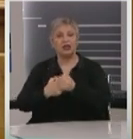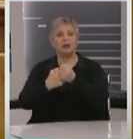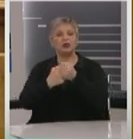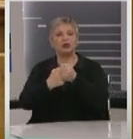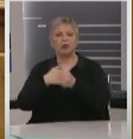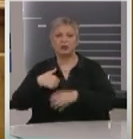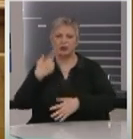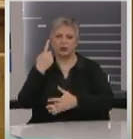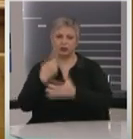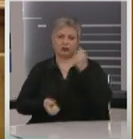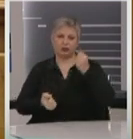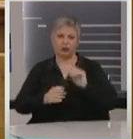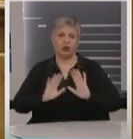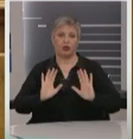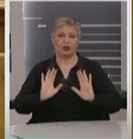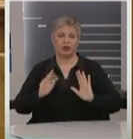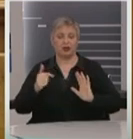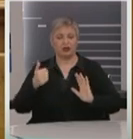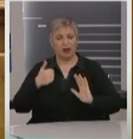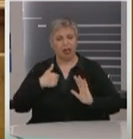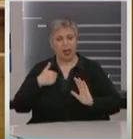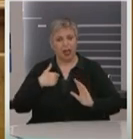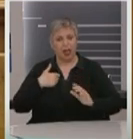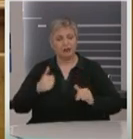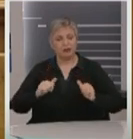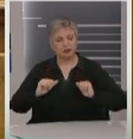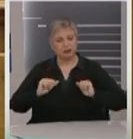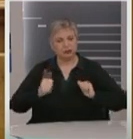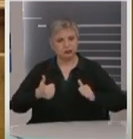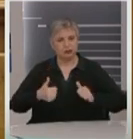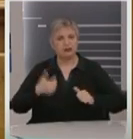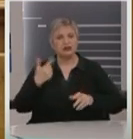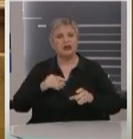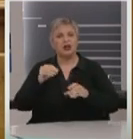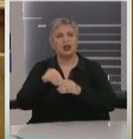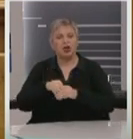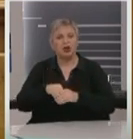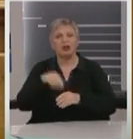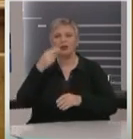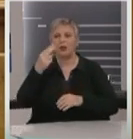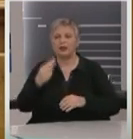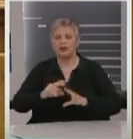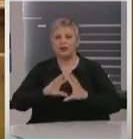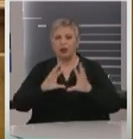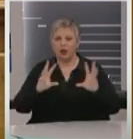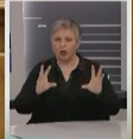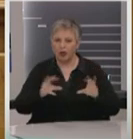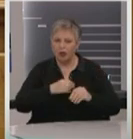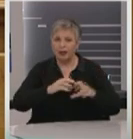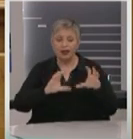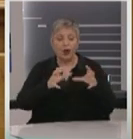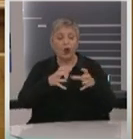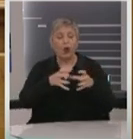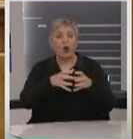τρέχοντας. Εμείς αποφασίσαμε να κριθούμε από τον ελληνικό λαό. Εμείς αποφασίσουμε να κρατήσουμε και την παράταξη και τη